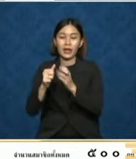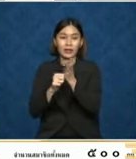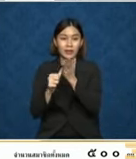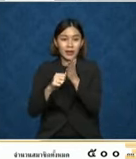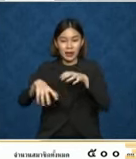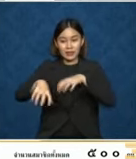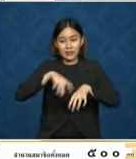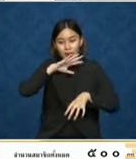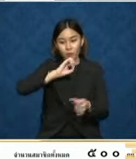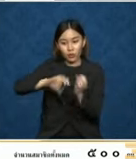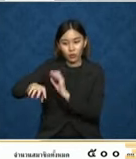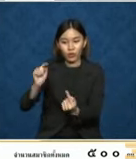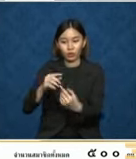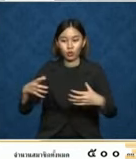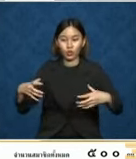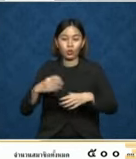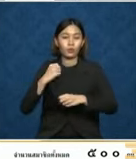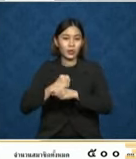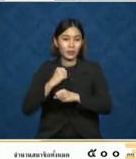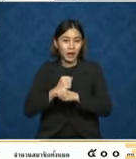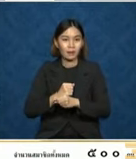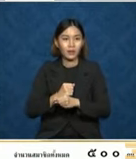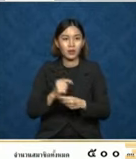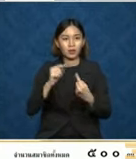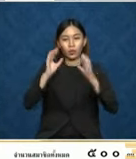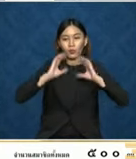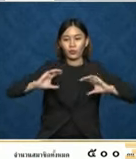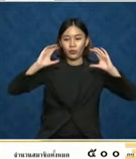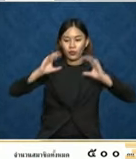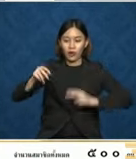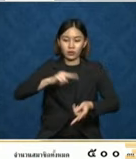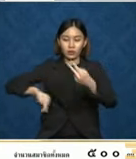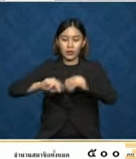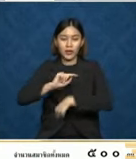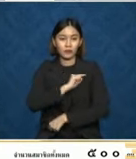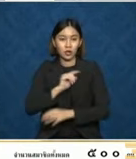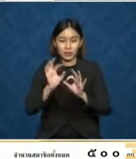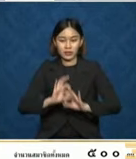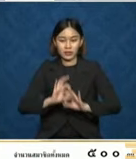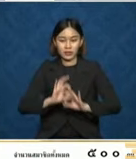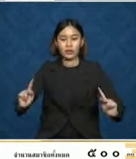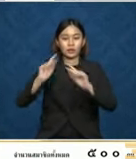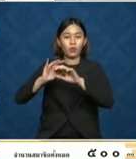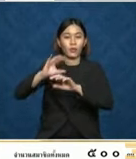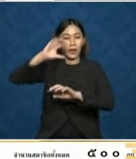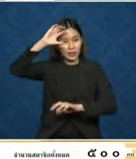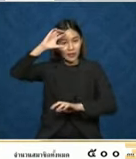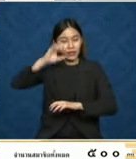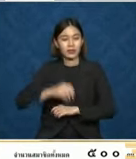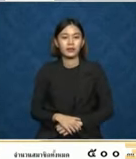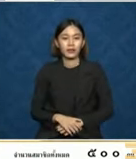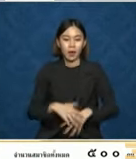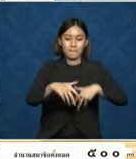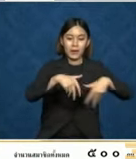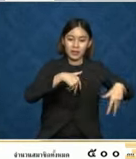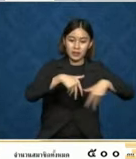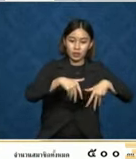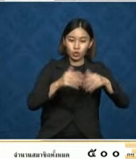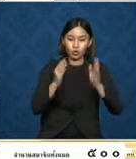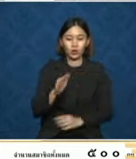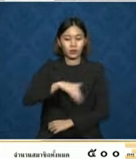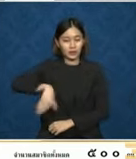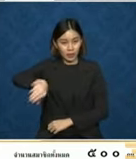การจัดการขยะนี้ไปถึงคณะทำงานและภาครัฐที่มีส่วนกำกับดูแลโดยเฉพาะกระทรวงมหาดไทยรวมไปถึงภาคประชาชนหรือตัวพวกเ